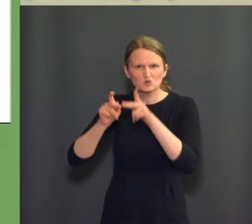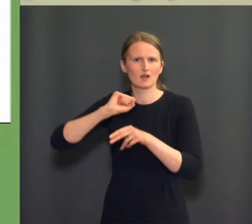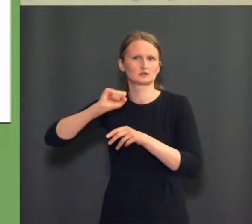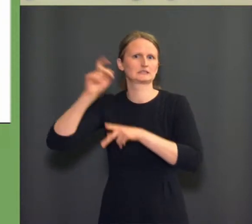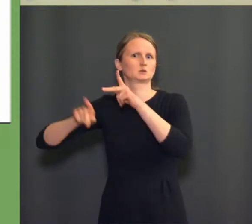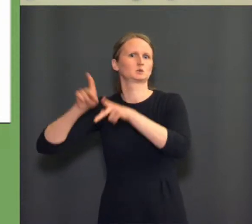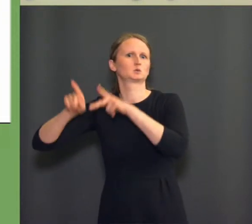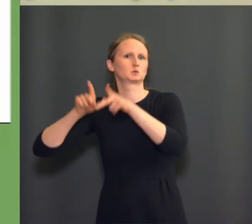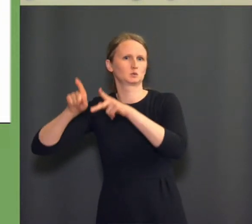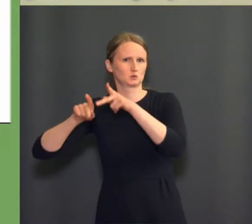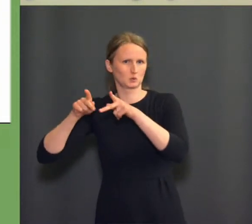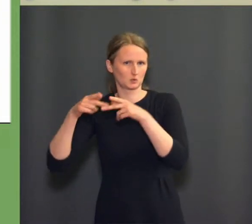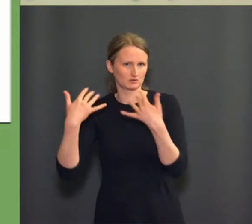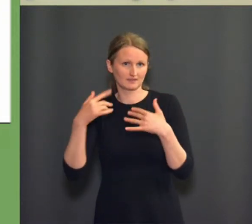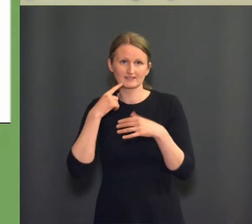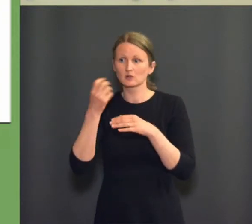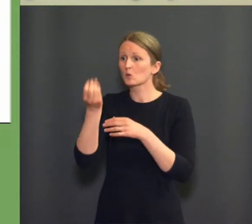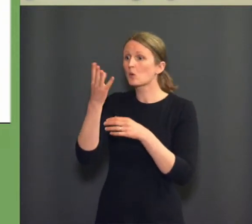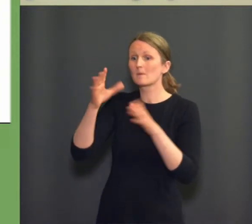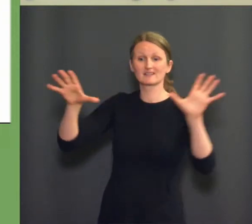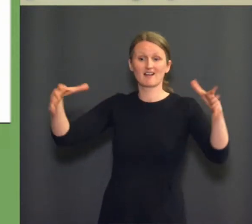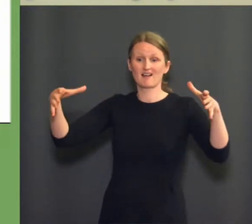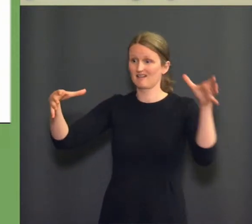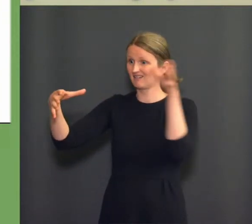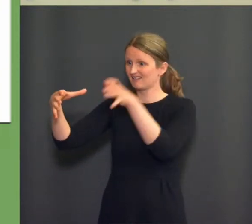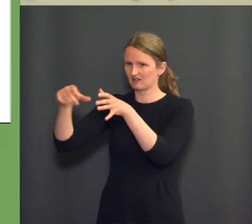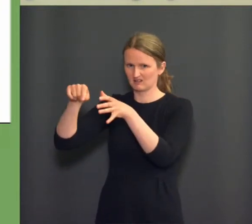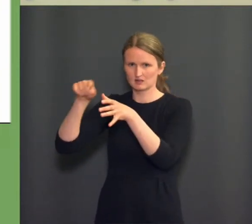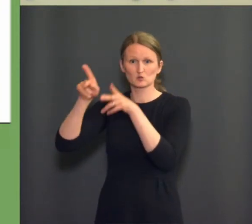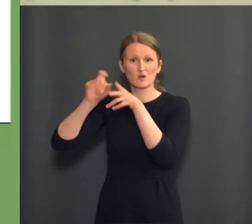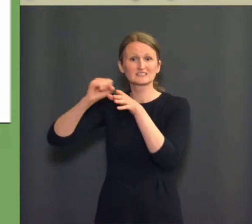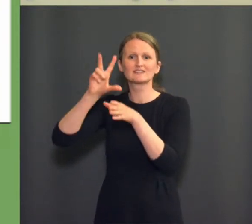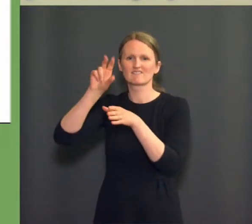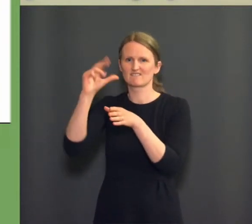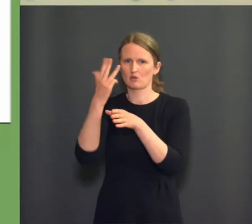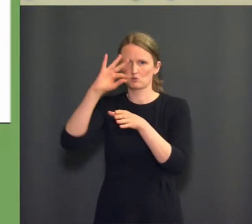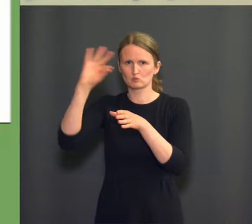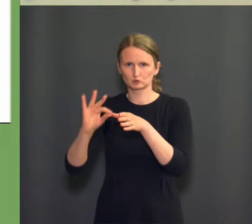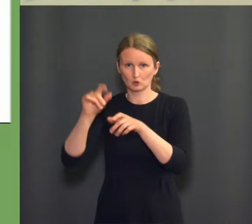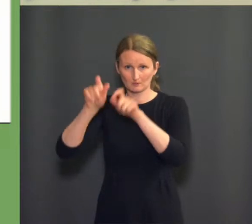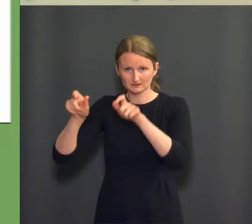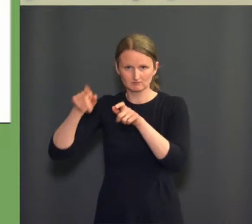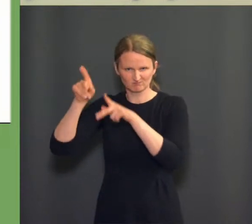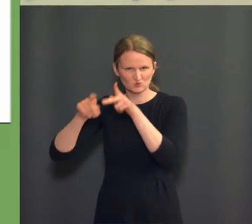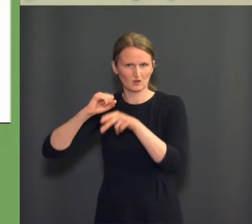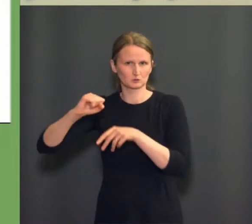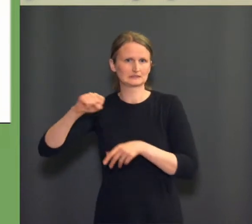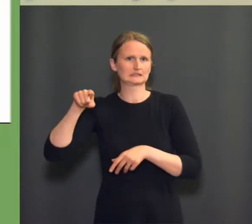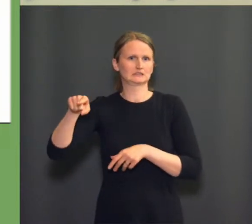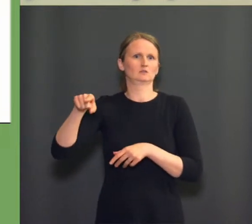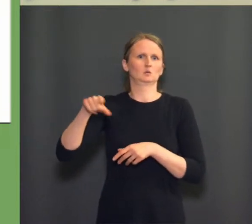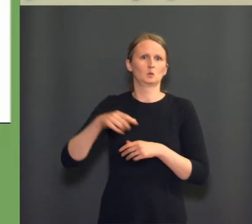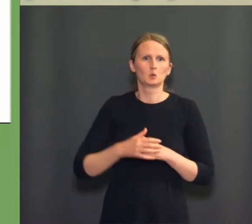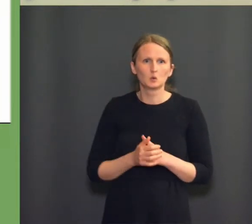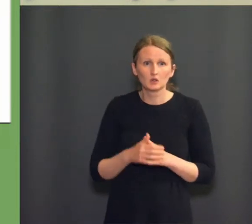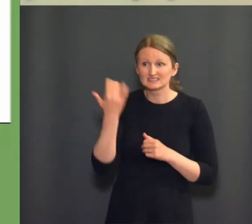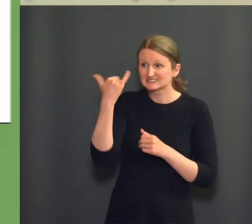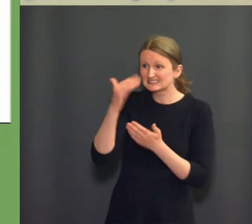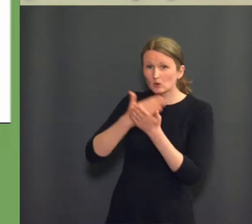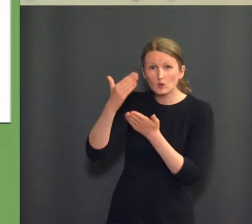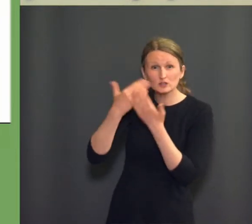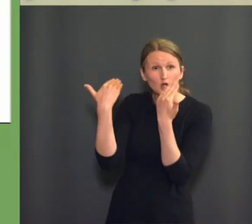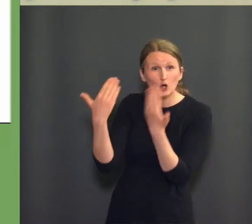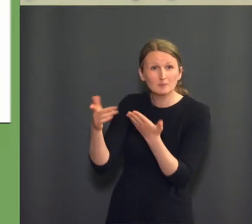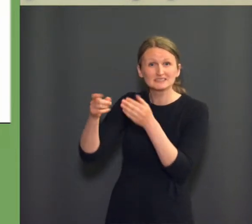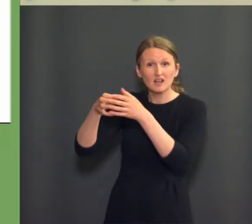soins intensifs. Ceci veut dire que si cette tendance se poursuivait, nous pourrions atteindre plutôt